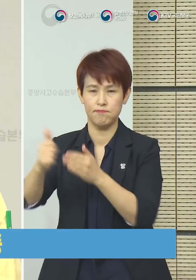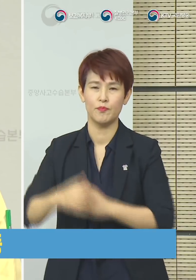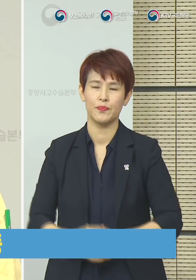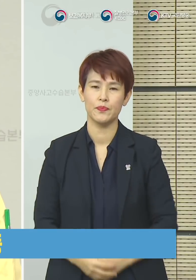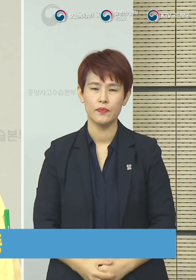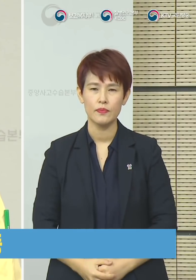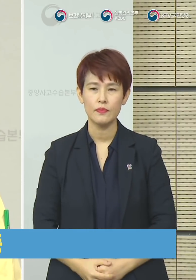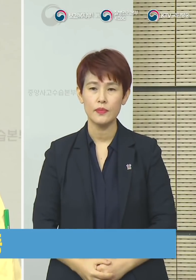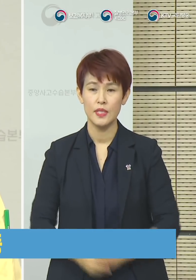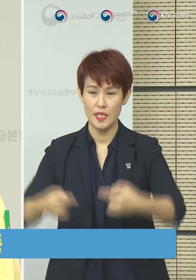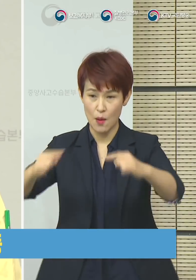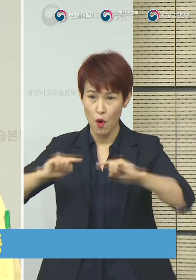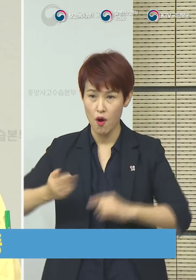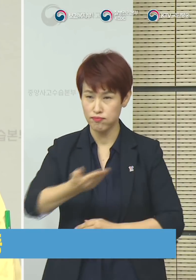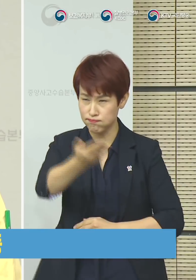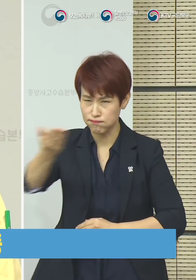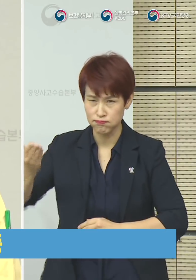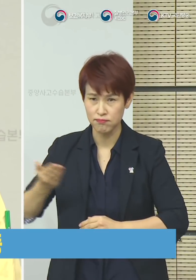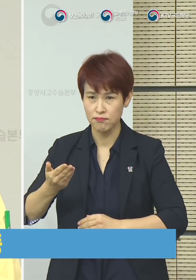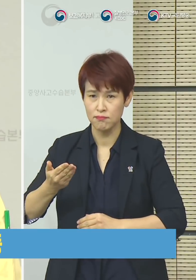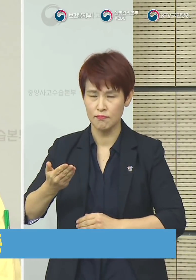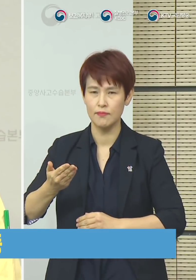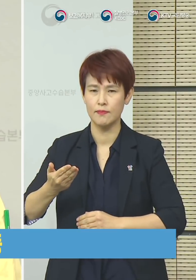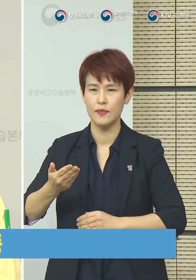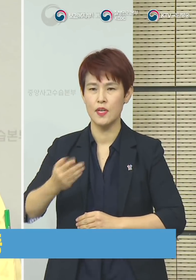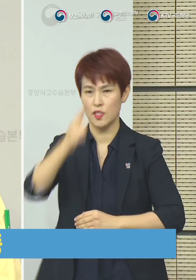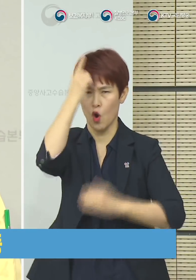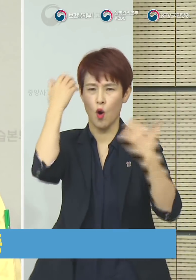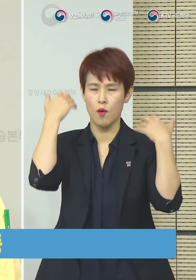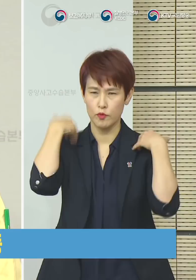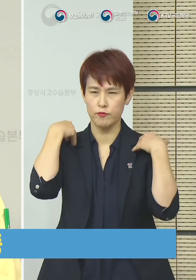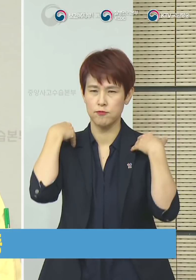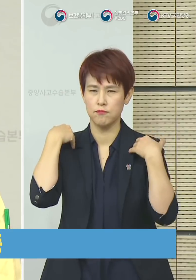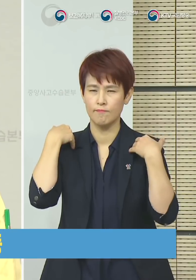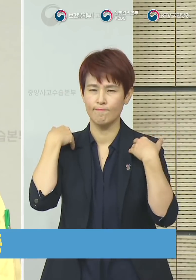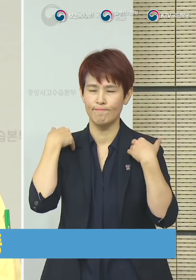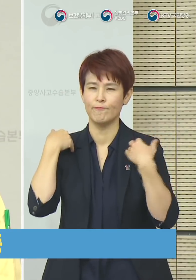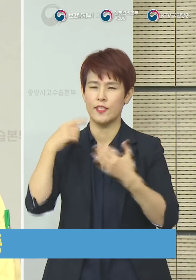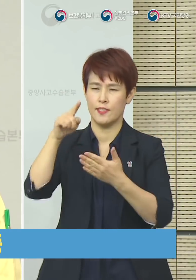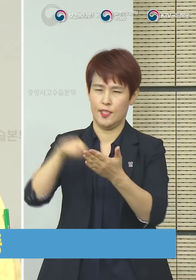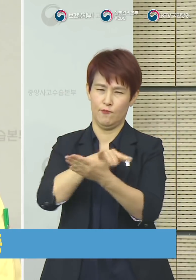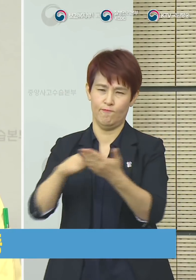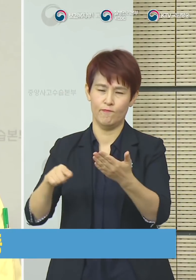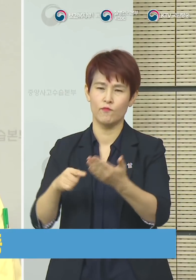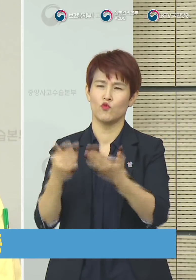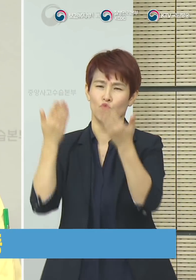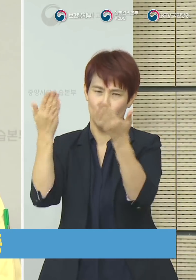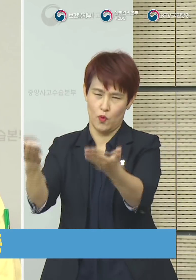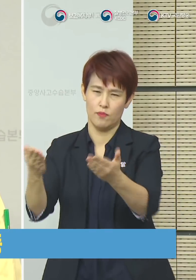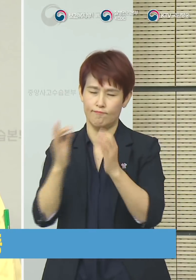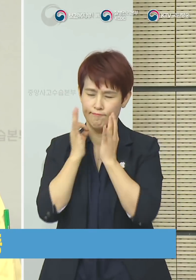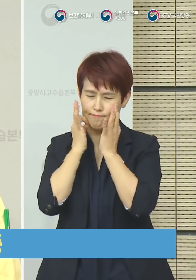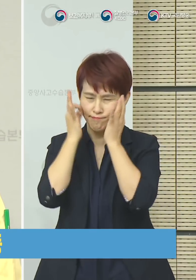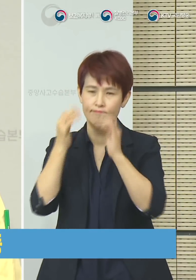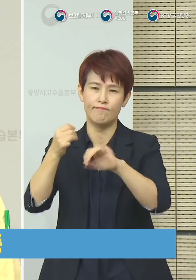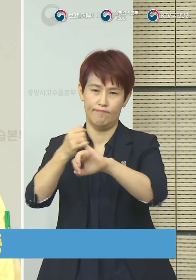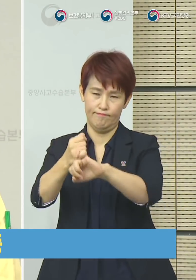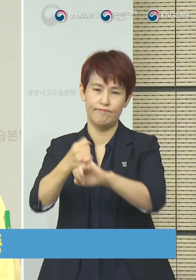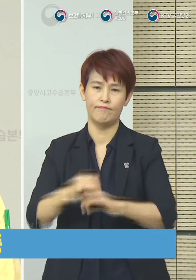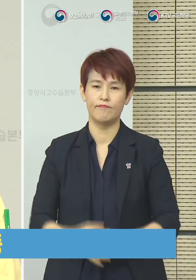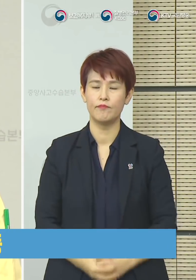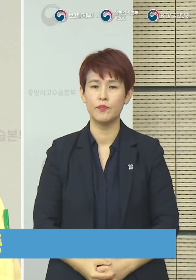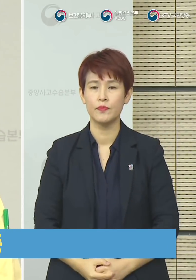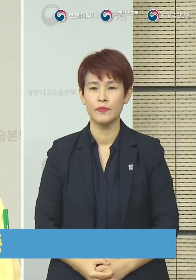당부드립니다. 참여하시는 의료인 등에 대한 정부의 행정적, 재정적 지원도 최선을 다하도록